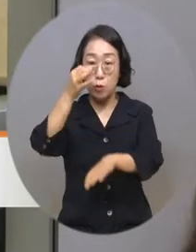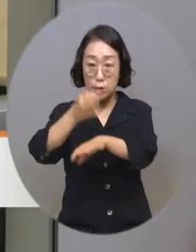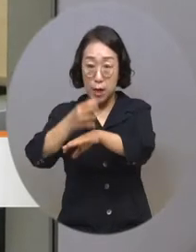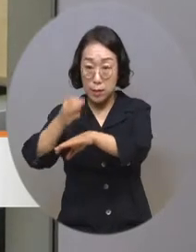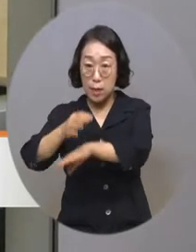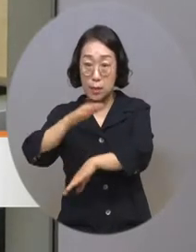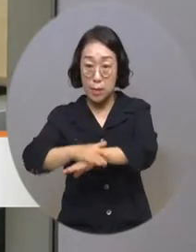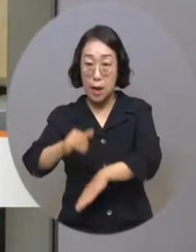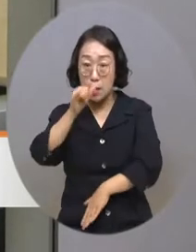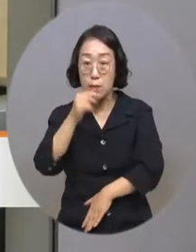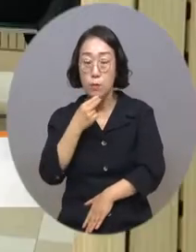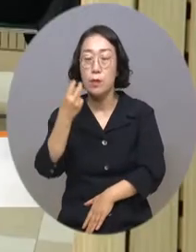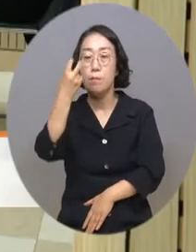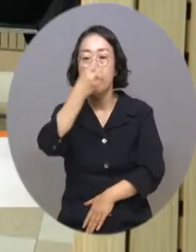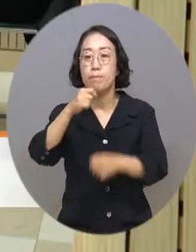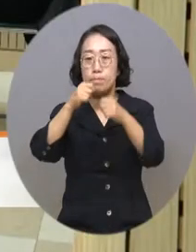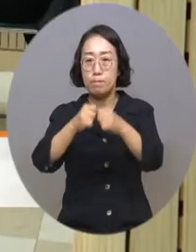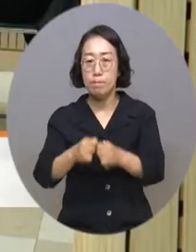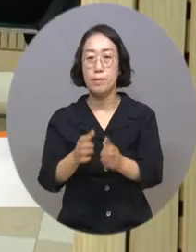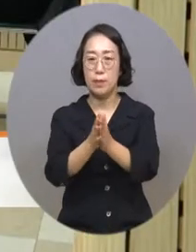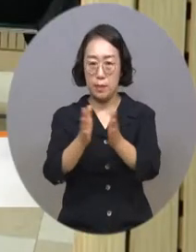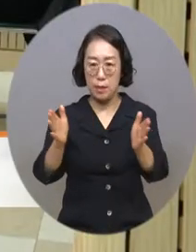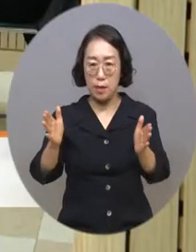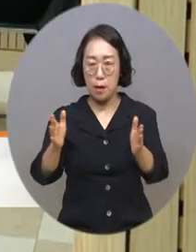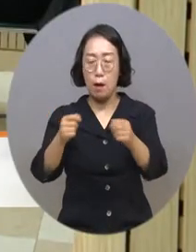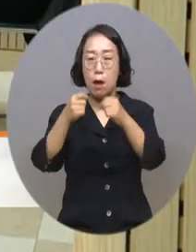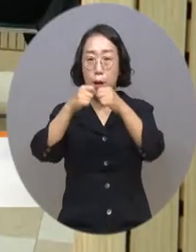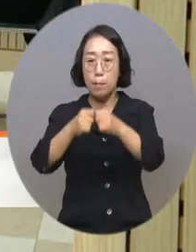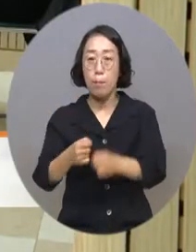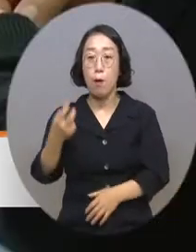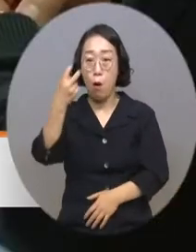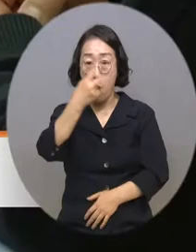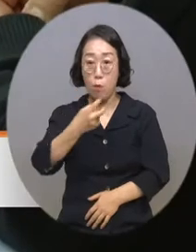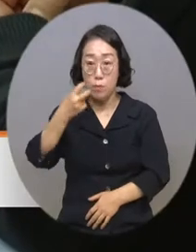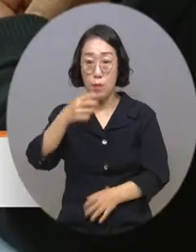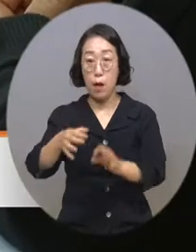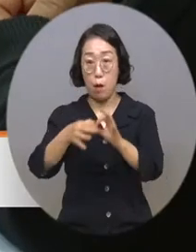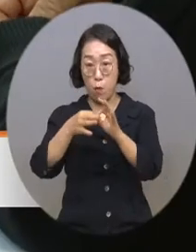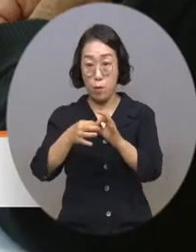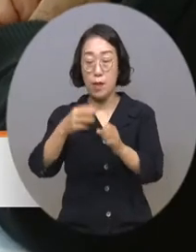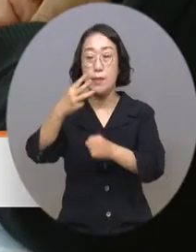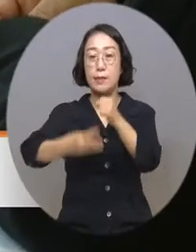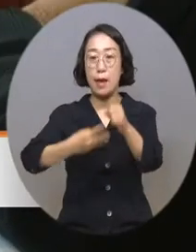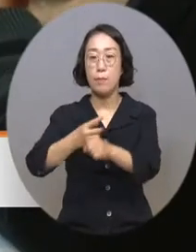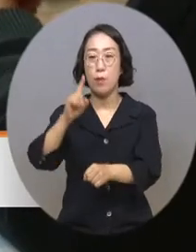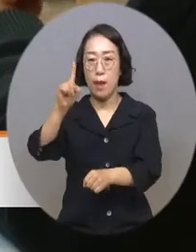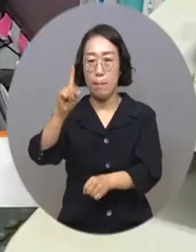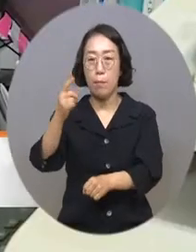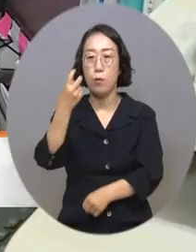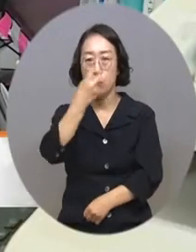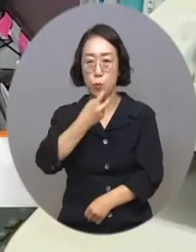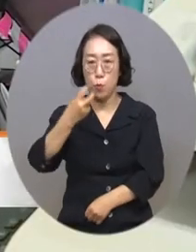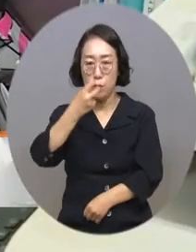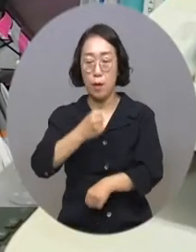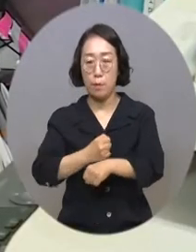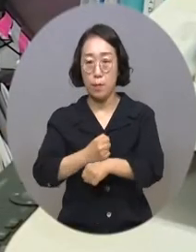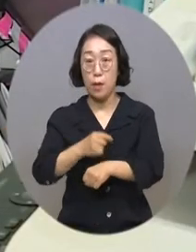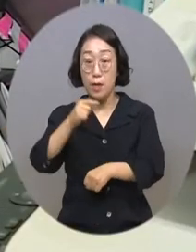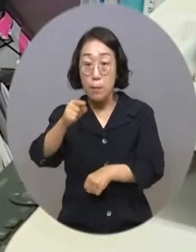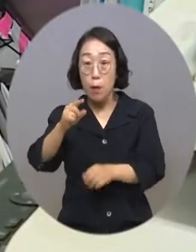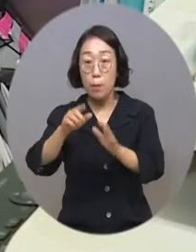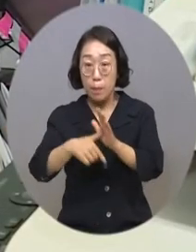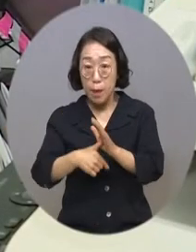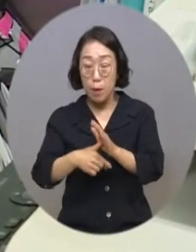실태조사를 실시한다고 밝혔습니다. 해당 실태조사는 관련법에 따라 3년 주기로 실시되고 있습니다. 특히 이번